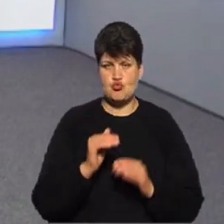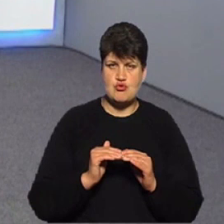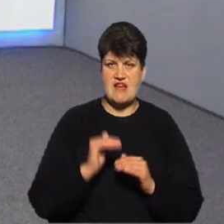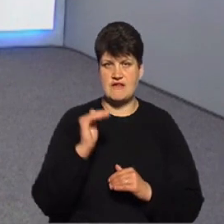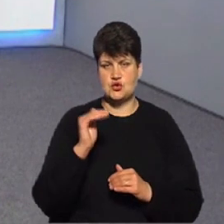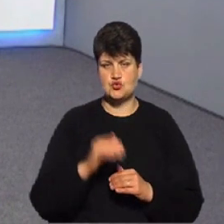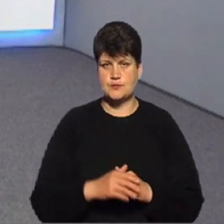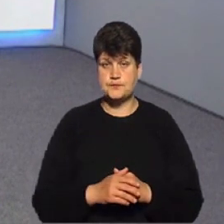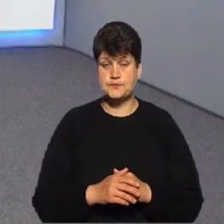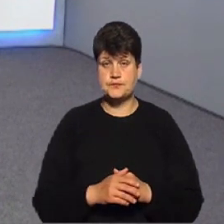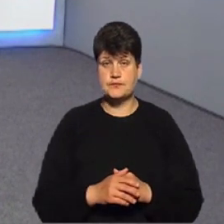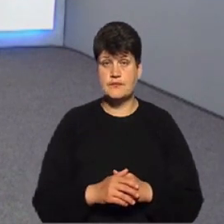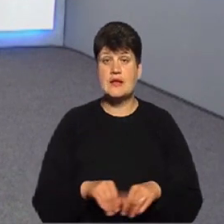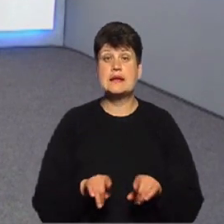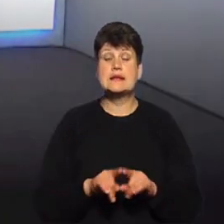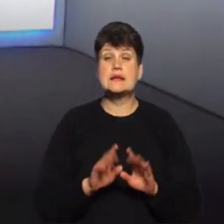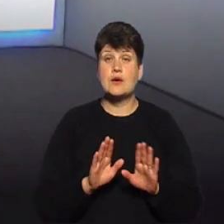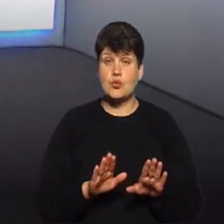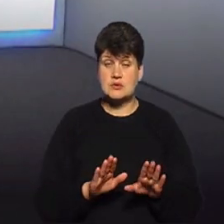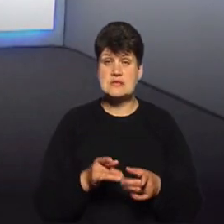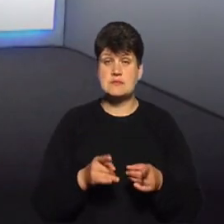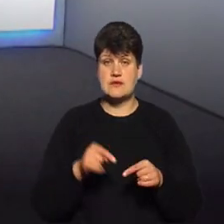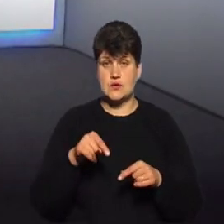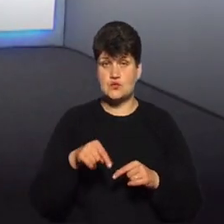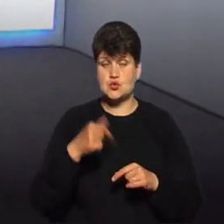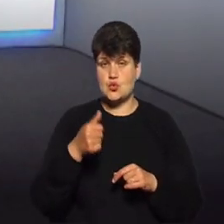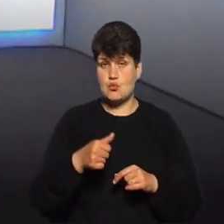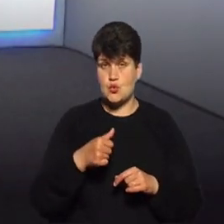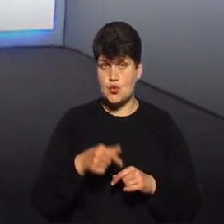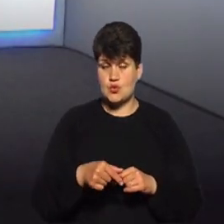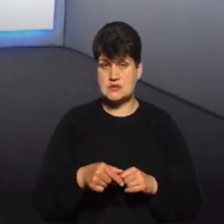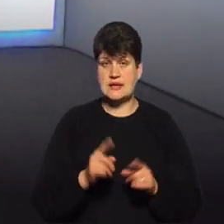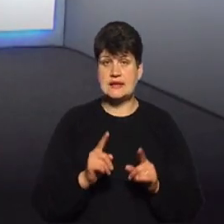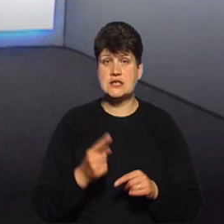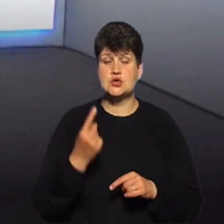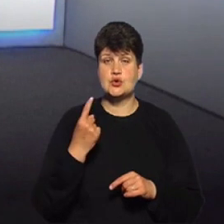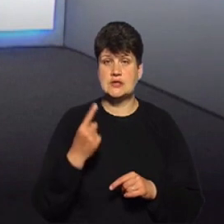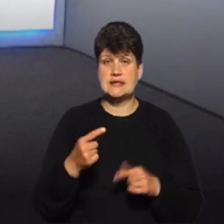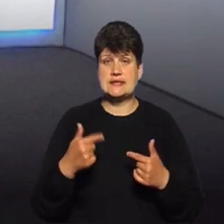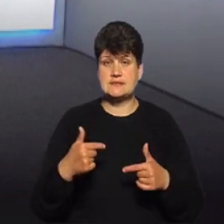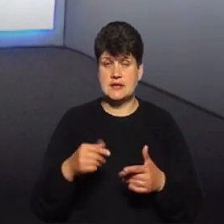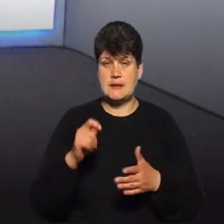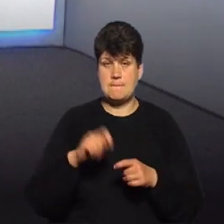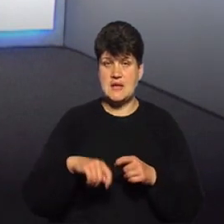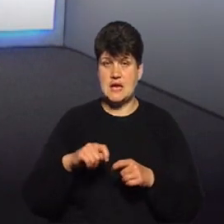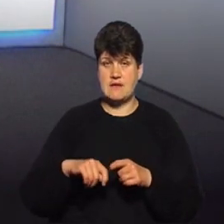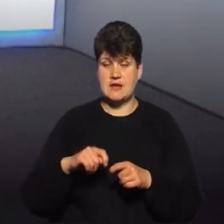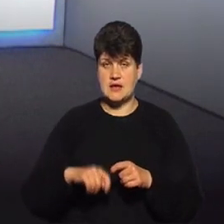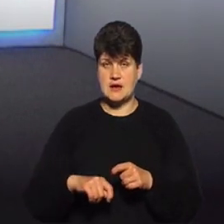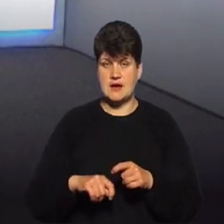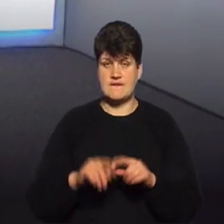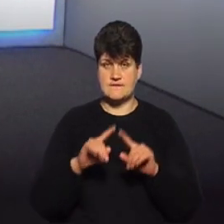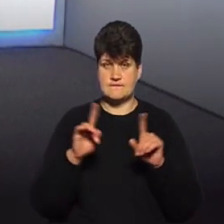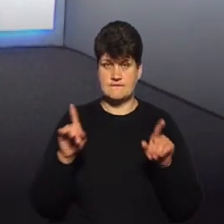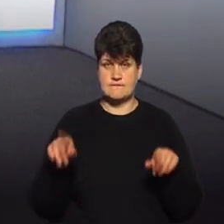от, справді в цьому році лише один екзаменатор перевіряв відкриті сертифікаційні роботи